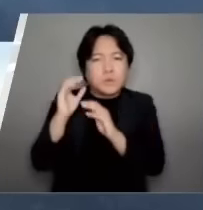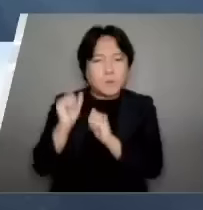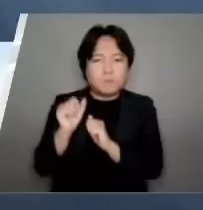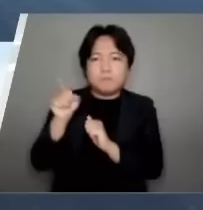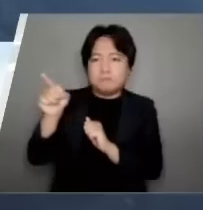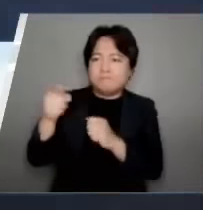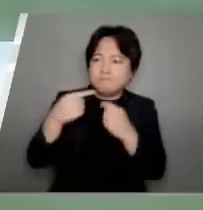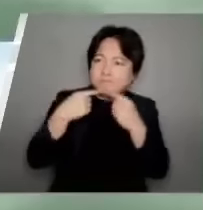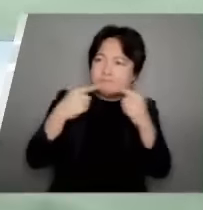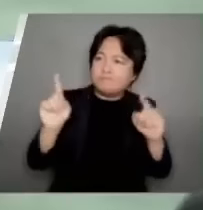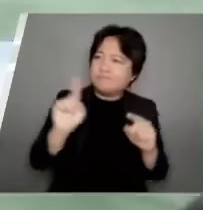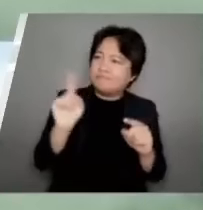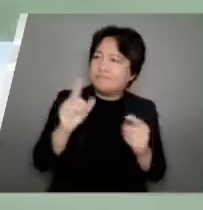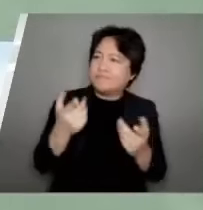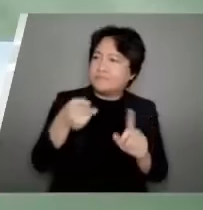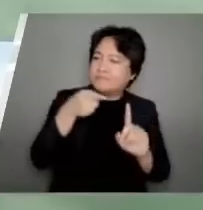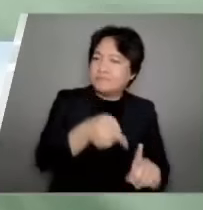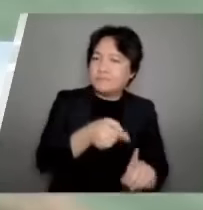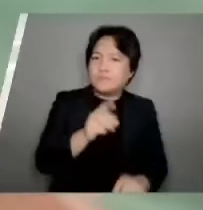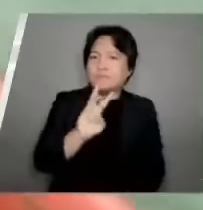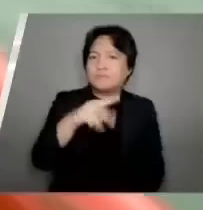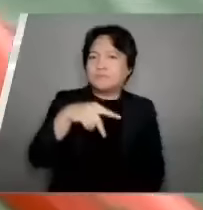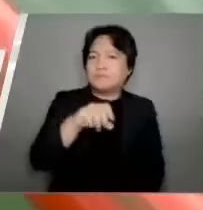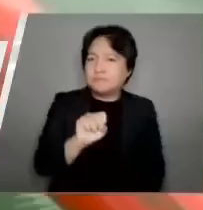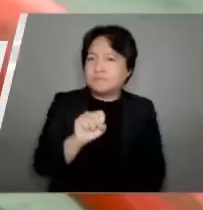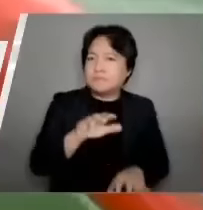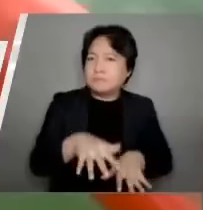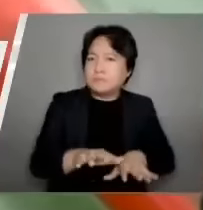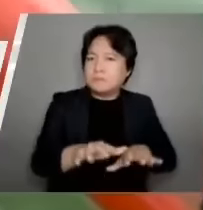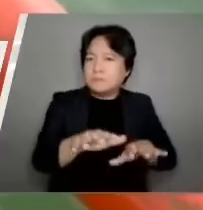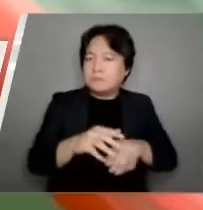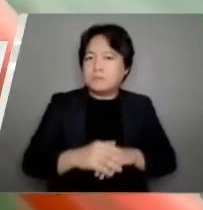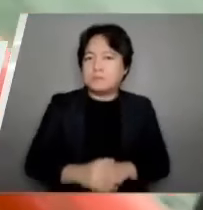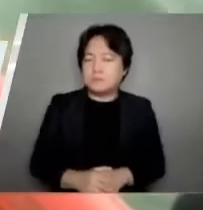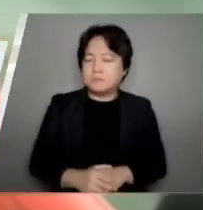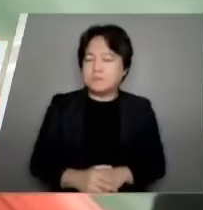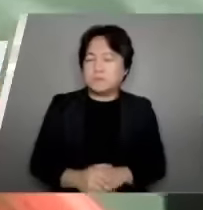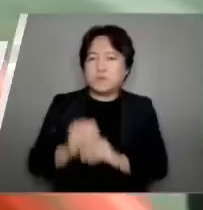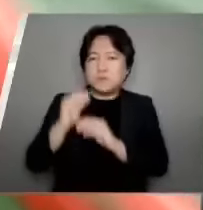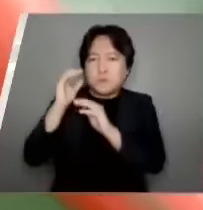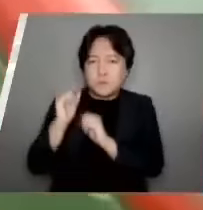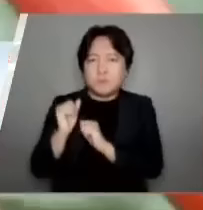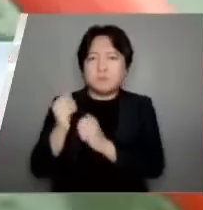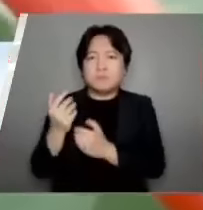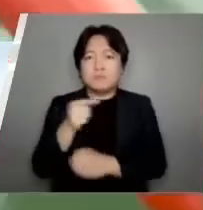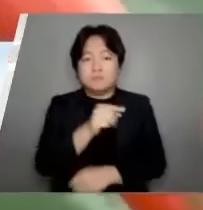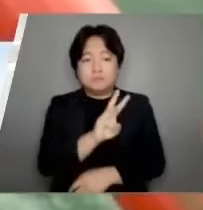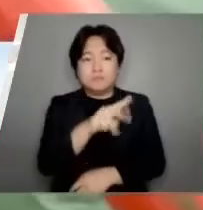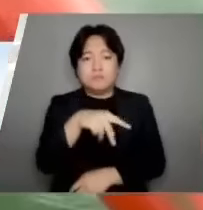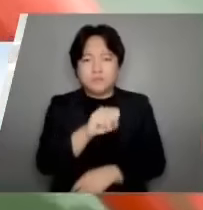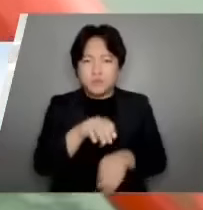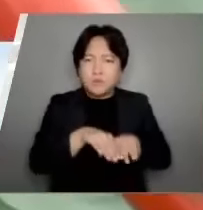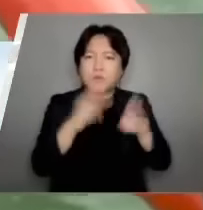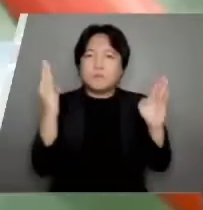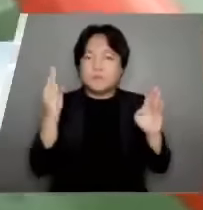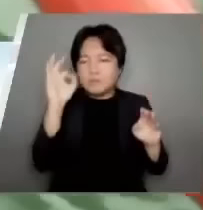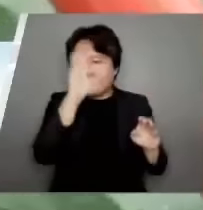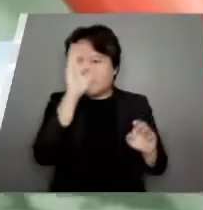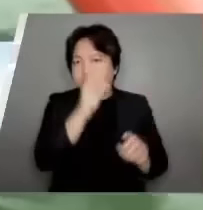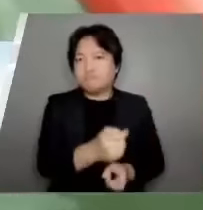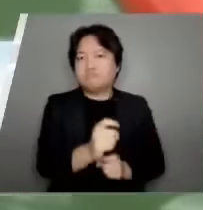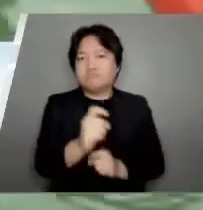ng West Philippine Sea. Ang gusto ko sana ay mangyari, mag-open na naman uli yung West Philippine Sea para maayos naman na